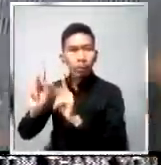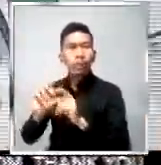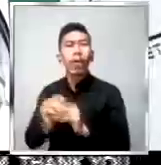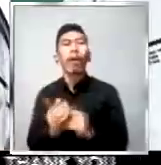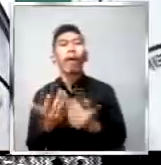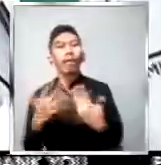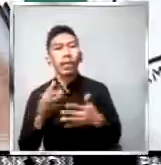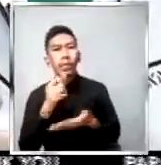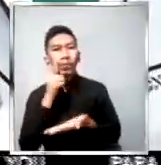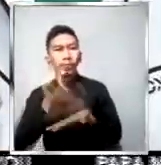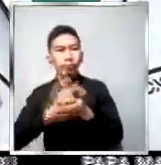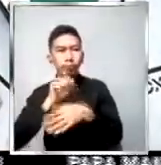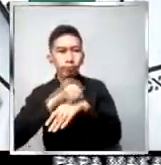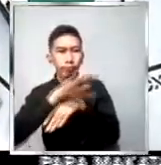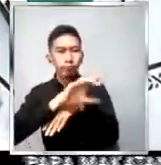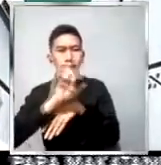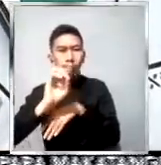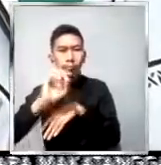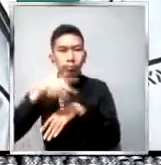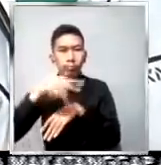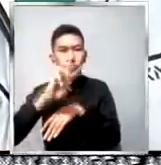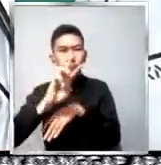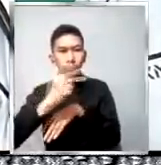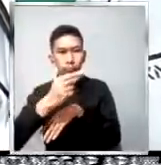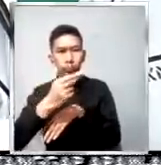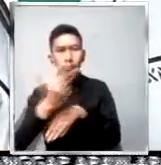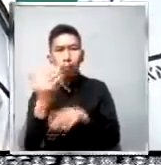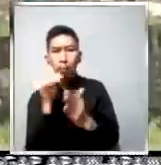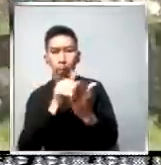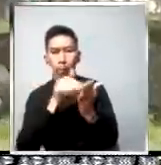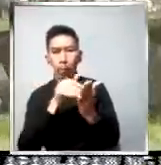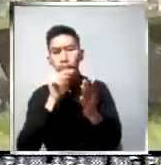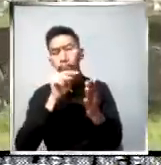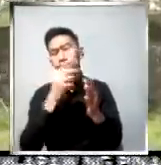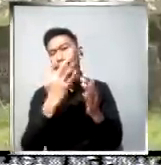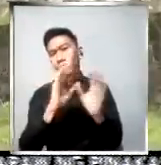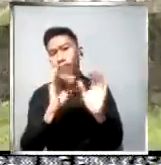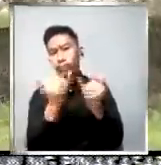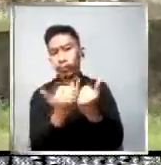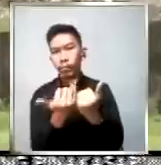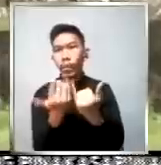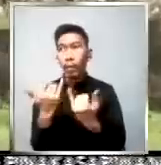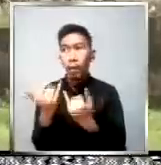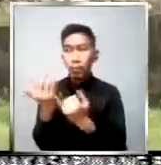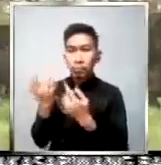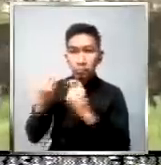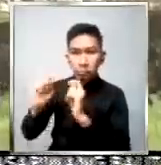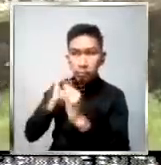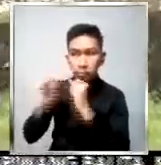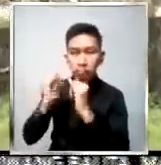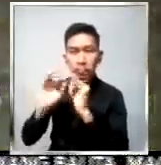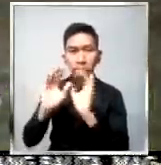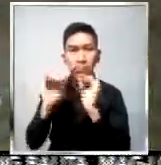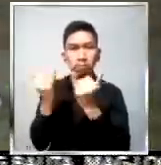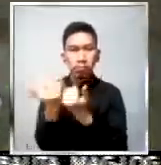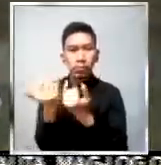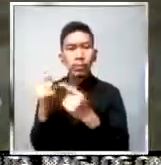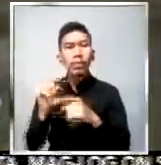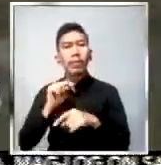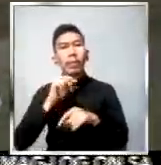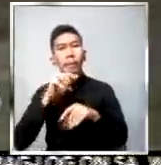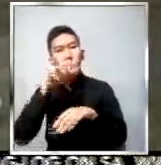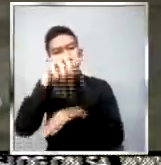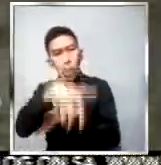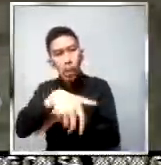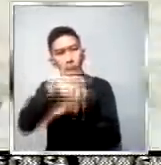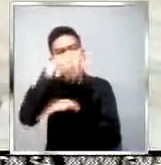dito. Sinusubukan pa rin naming kunan ng pahayag ang kumpanya. Handa naman ang backhoe at mga equipment ng Marikina government sakaling kailanganing